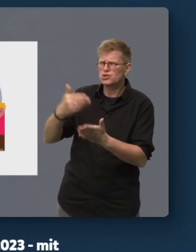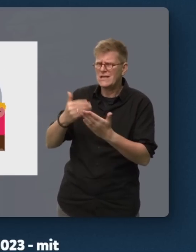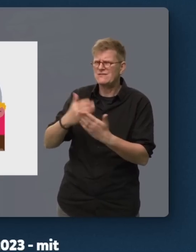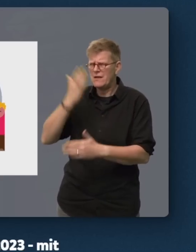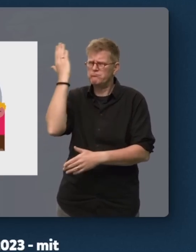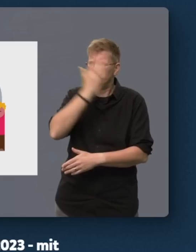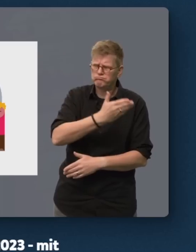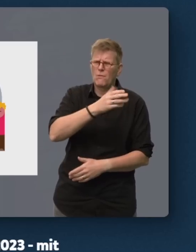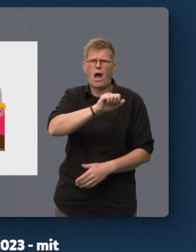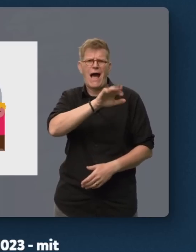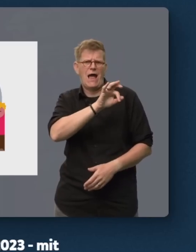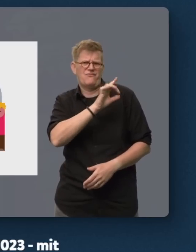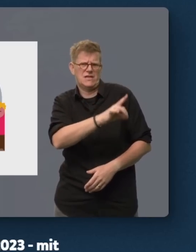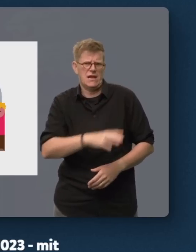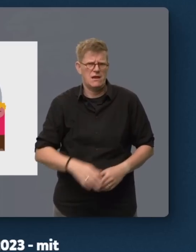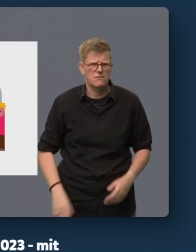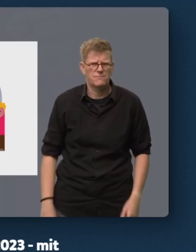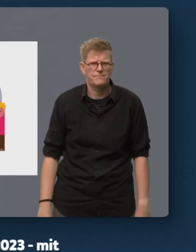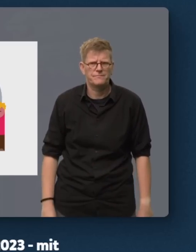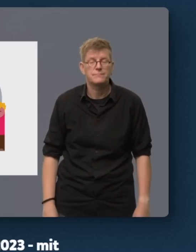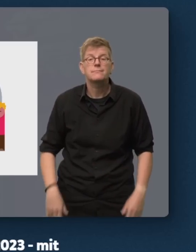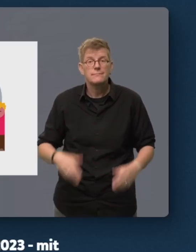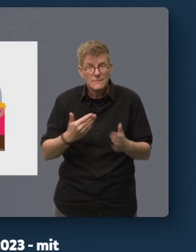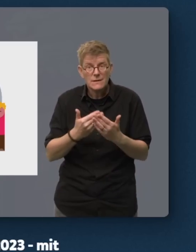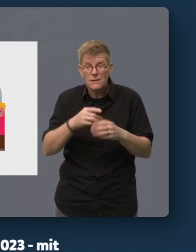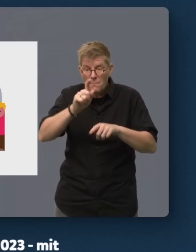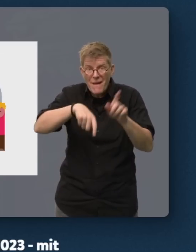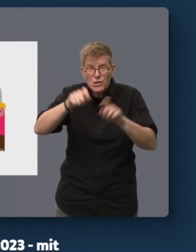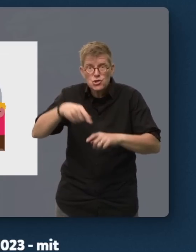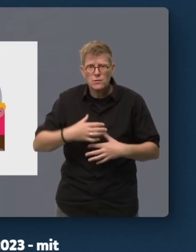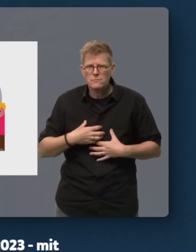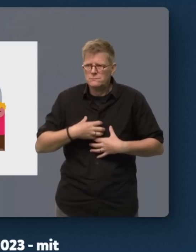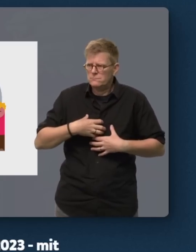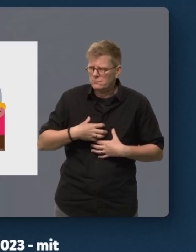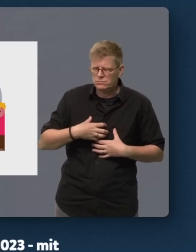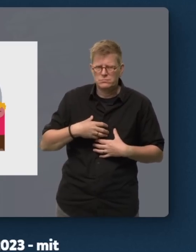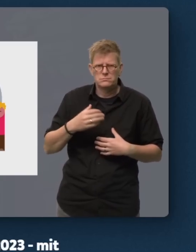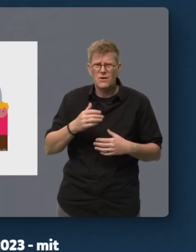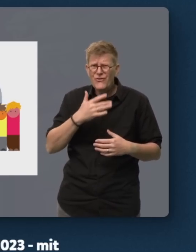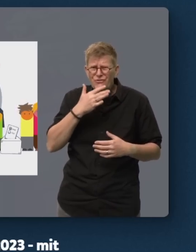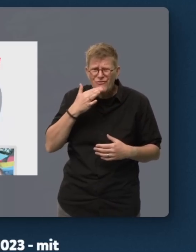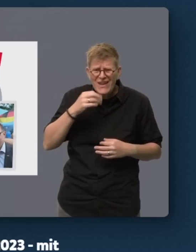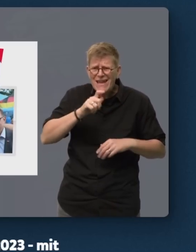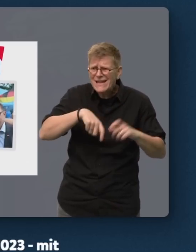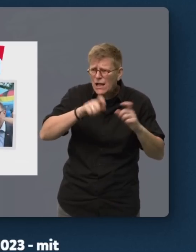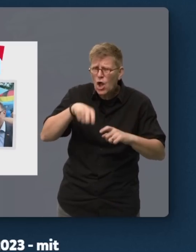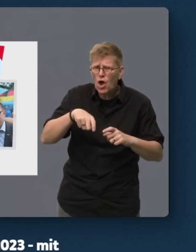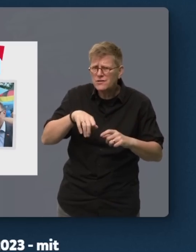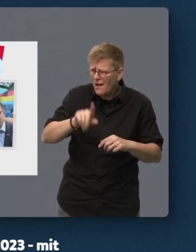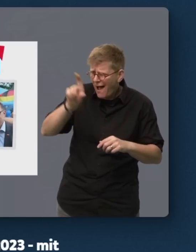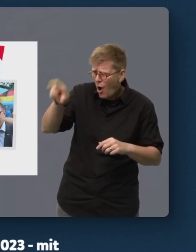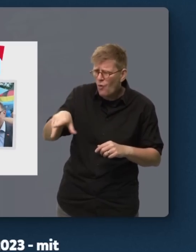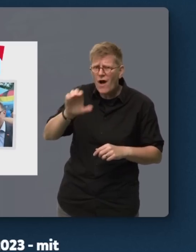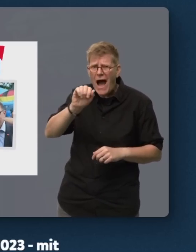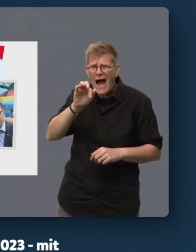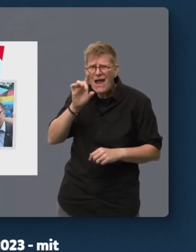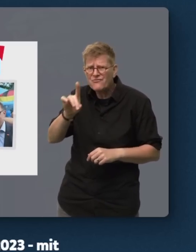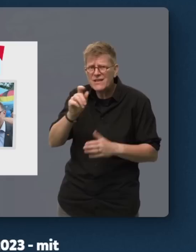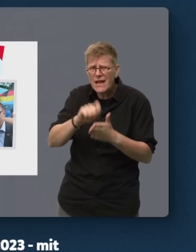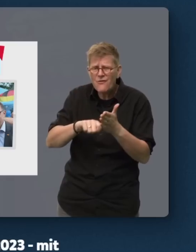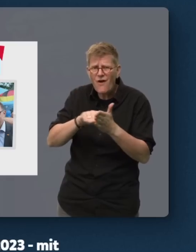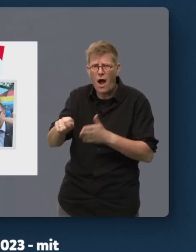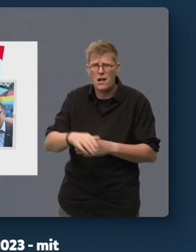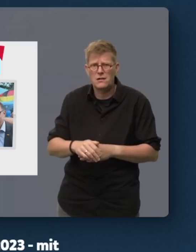es dass so viele Wähler bereit sind der AFD ihre Stimme zu geben und nun sogar ein Politiker der AFD